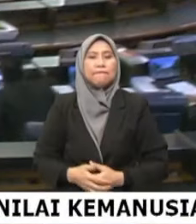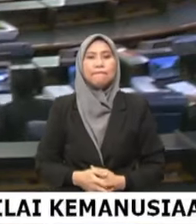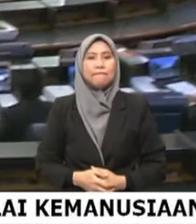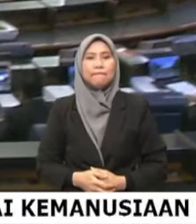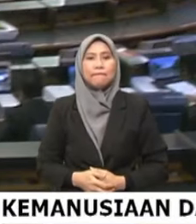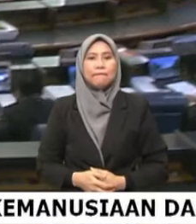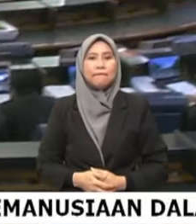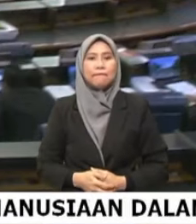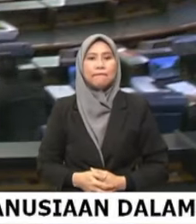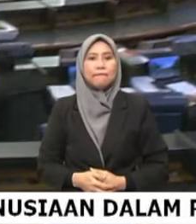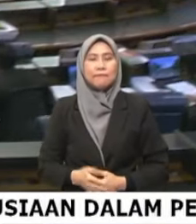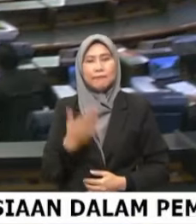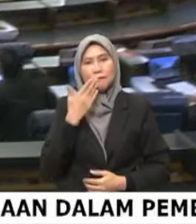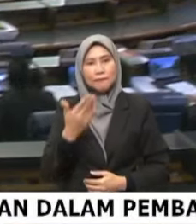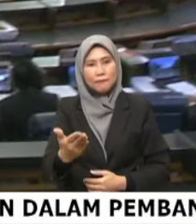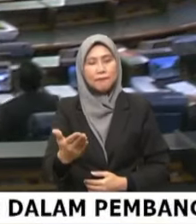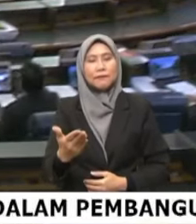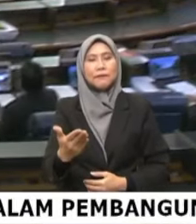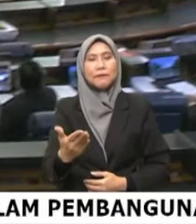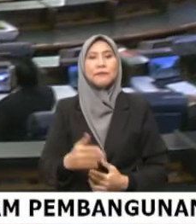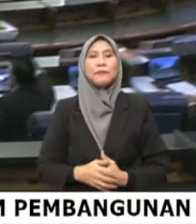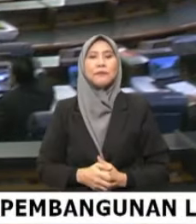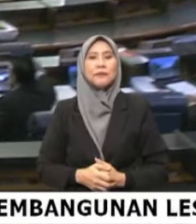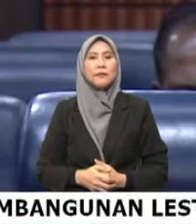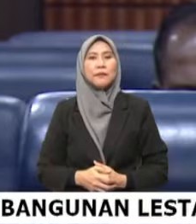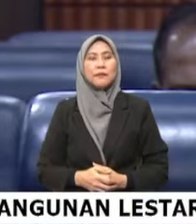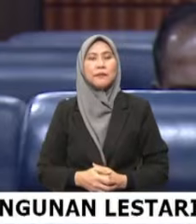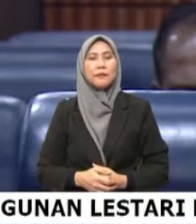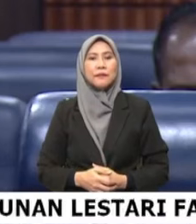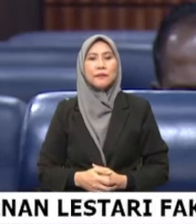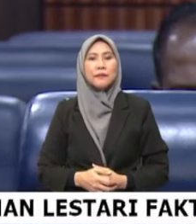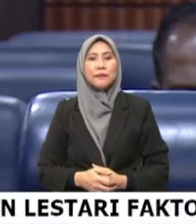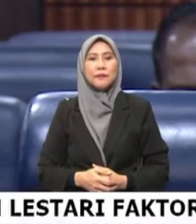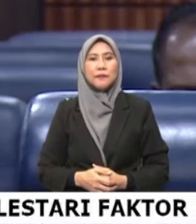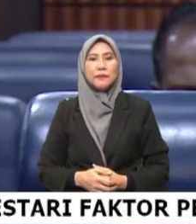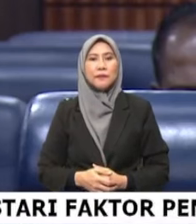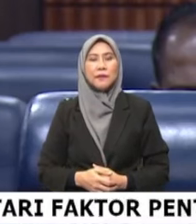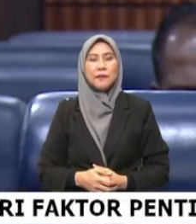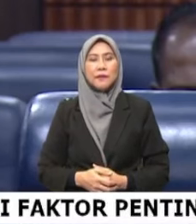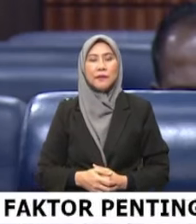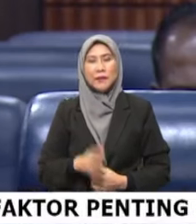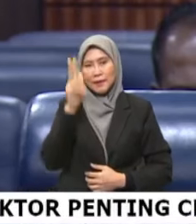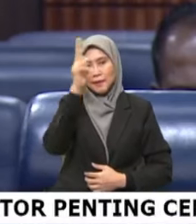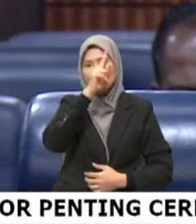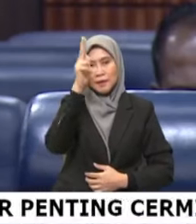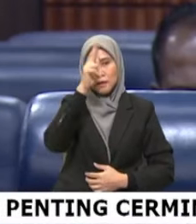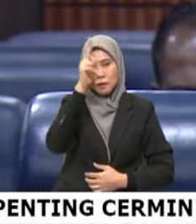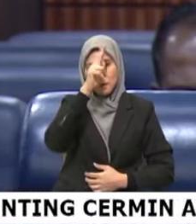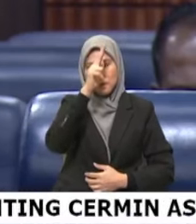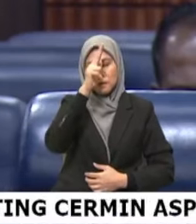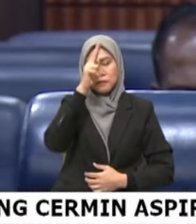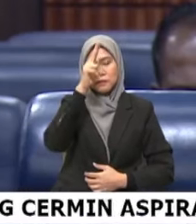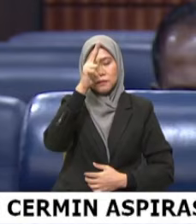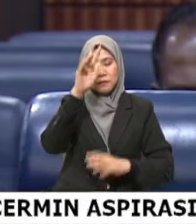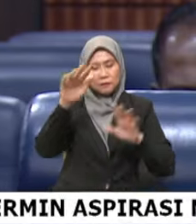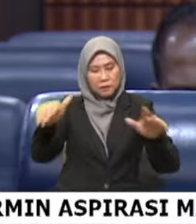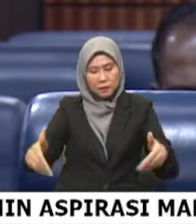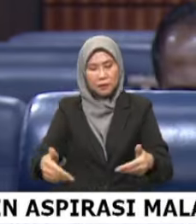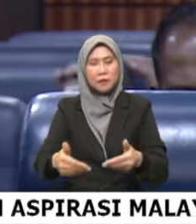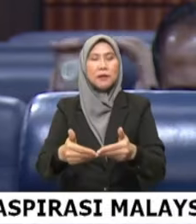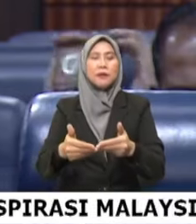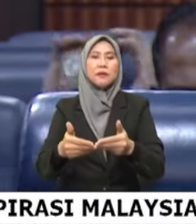Terima kasih Tuan Yang Dipertua dan terima kasih Yang Berhormat. Kerajaan telah memperkenalkan